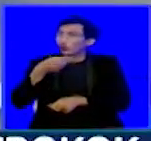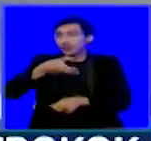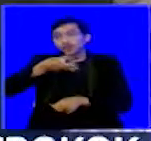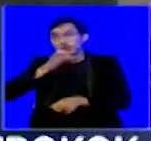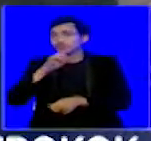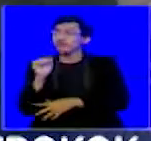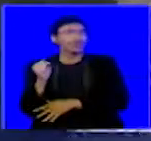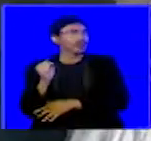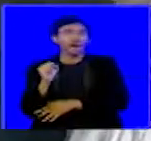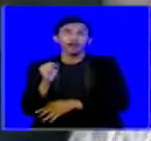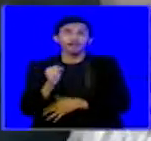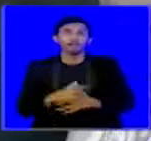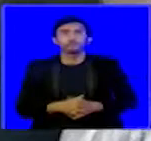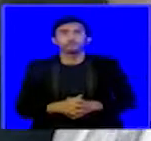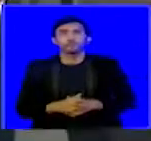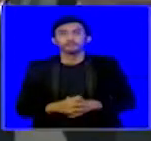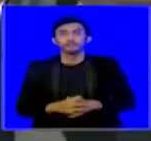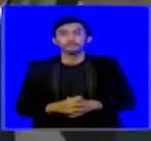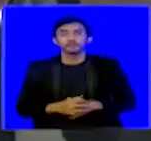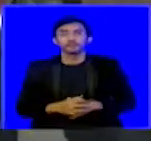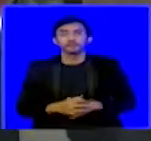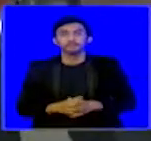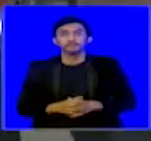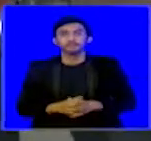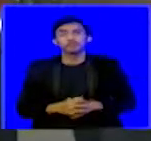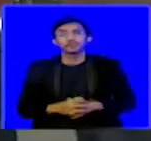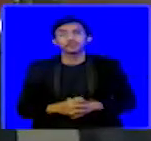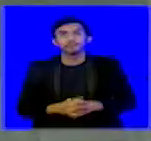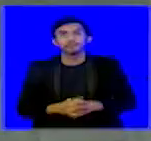Genos. Dari Yogyakarta, Gunanto Farhan, melaporkan.